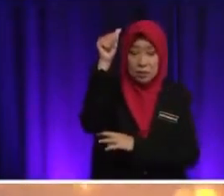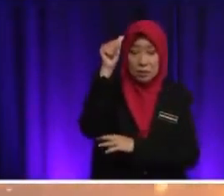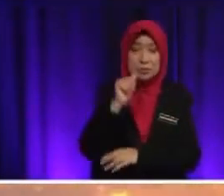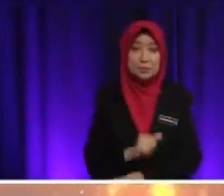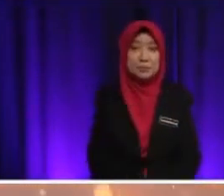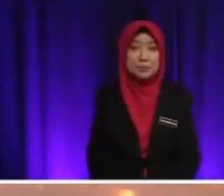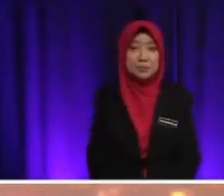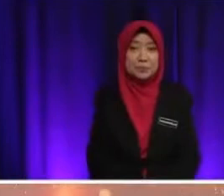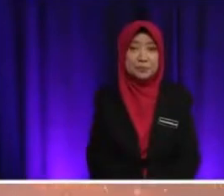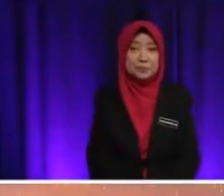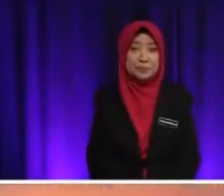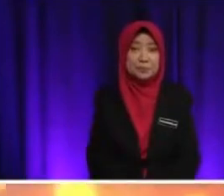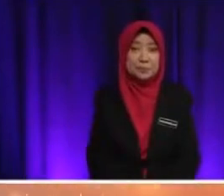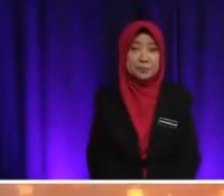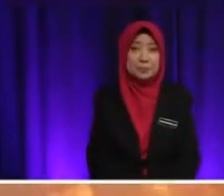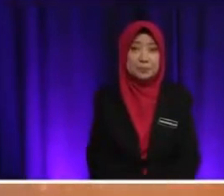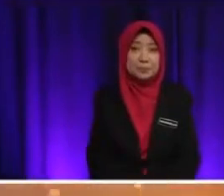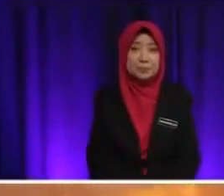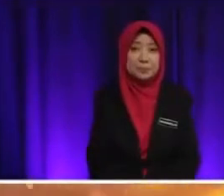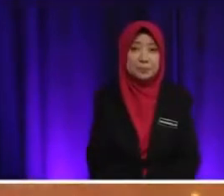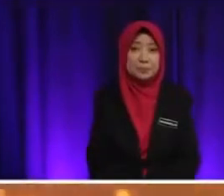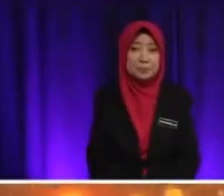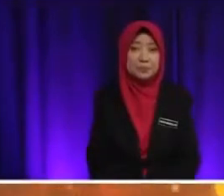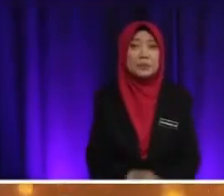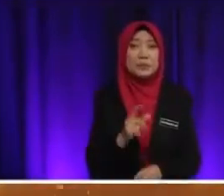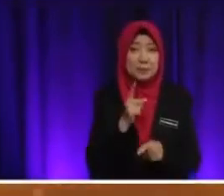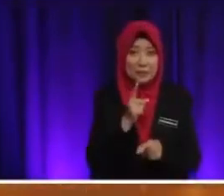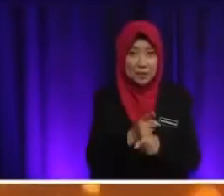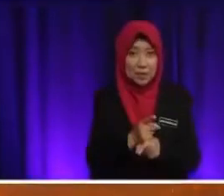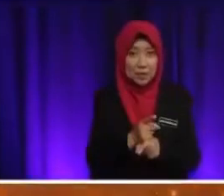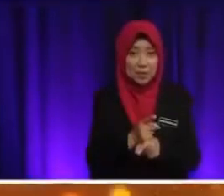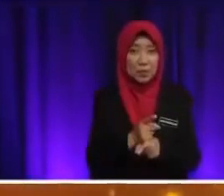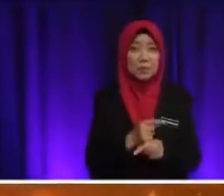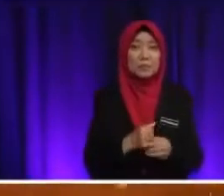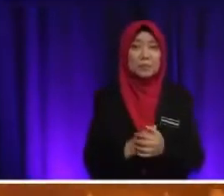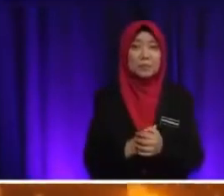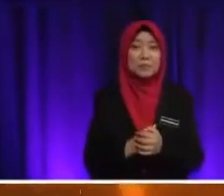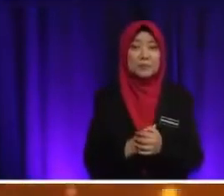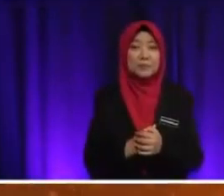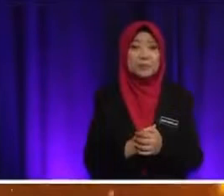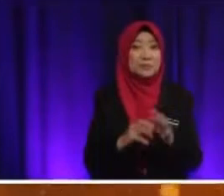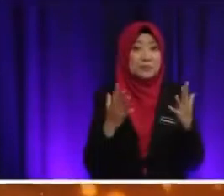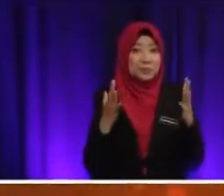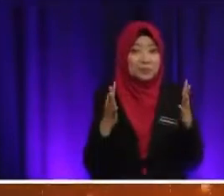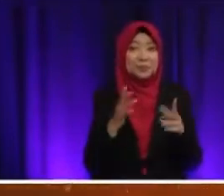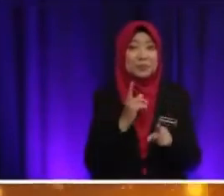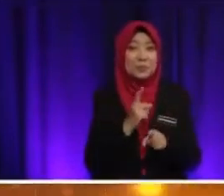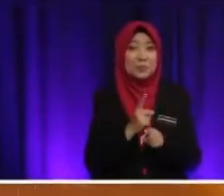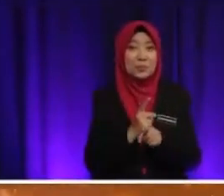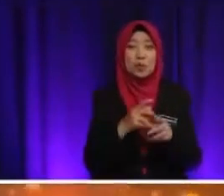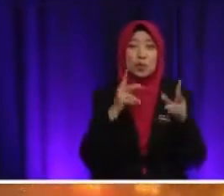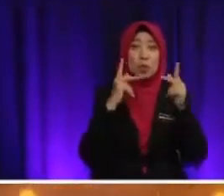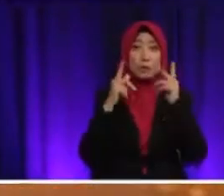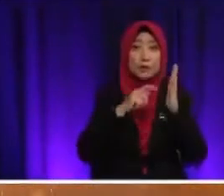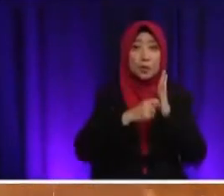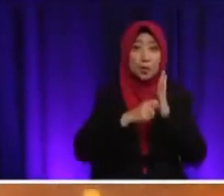Sistem dan tetapkan oleh Allah Subhanahu Wa Taala. Ustaz bagi jawapan penuh. Okey, betul. Ya, betul lah tadi. Tahniah, tu kan. Okay. Ada keyword-keyword dia. Ditetapkan oleh Allah Subhanahu Wa